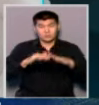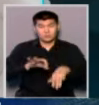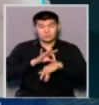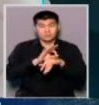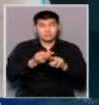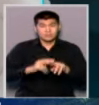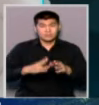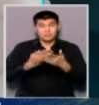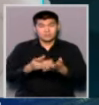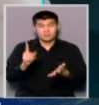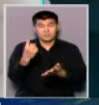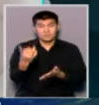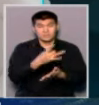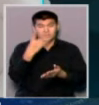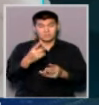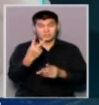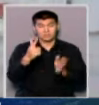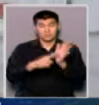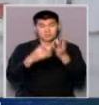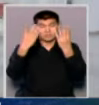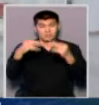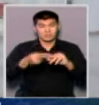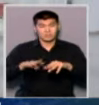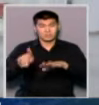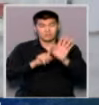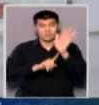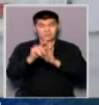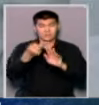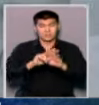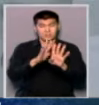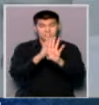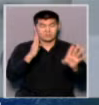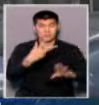проходить ПЦР-тестирование один раз в 7 дней. И все это привело к очередям перед